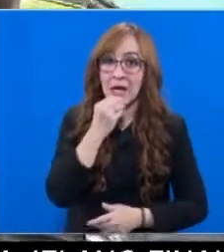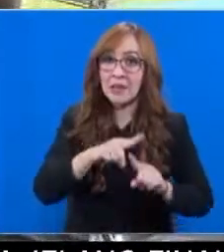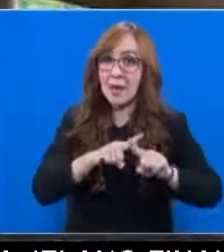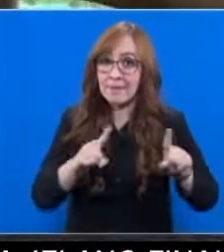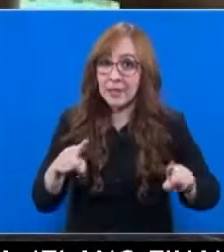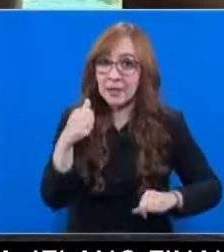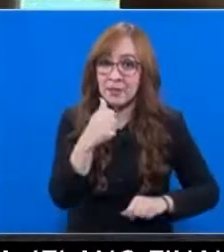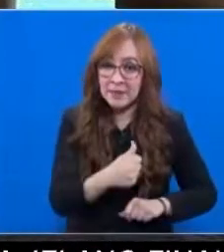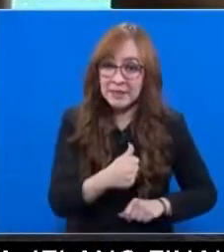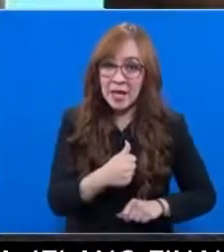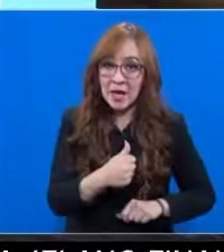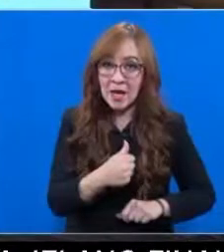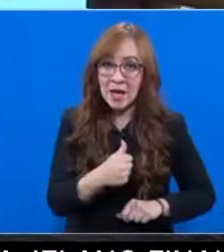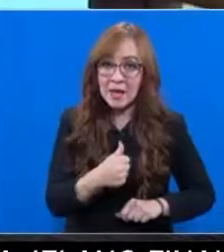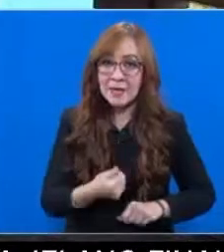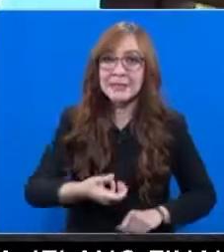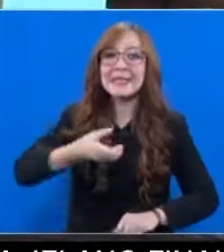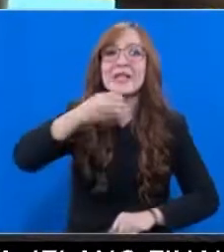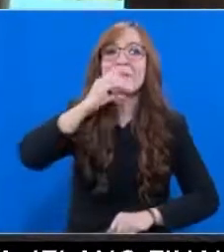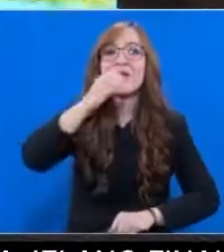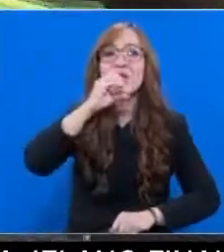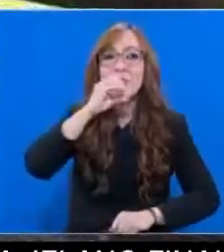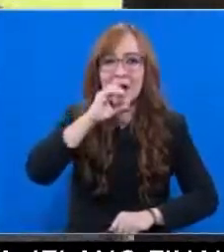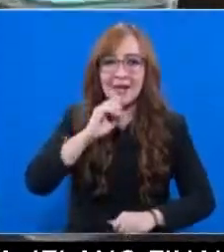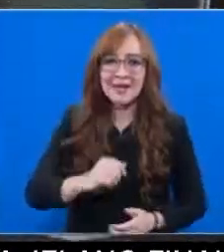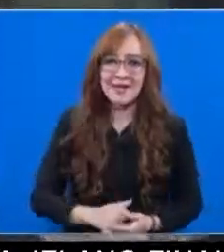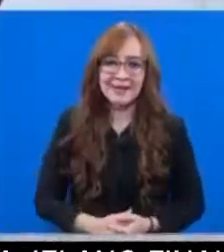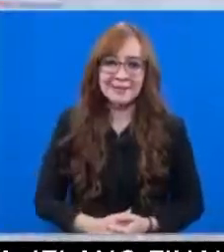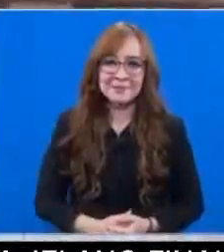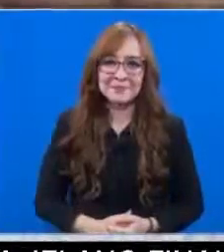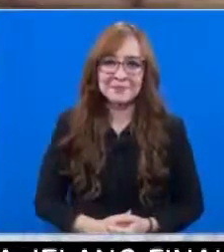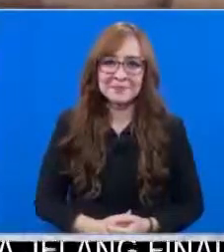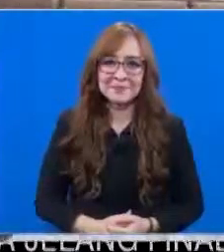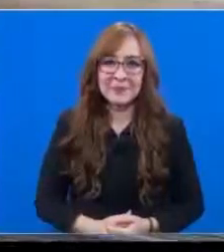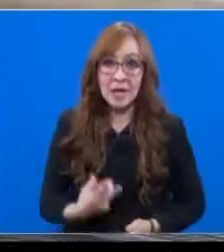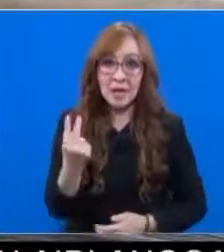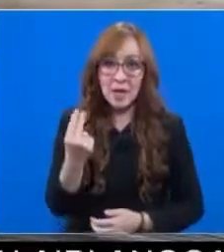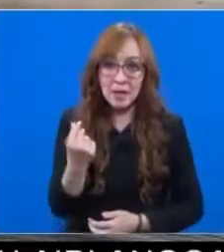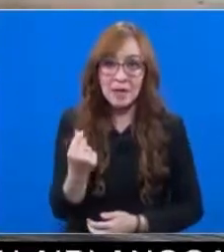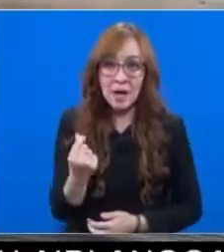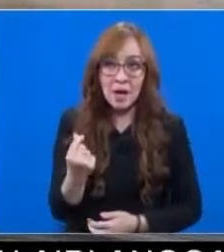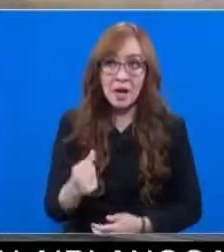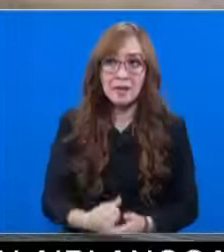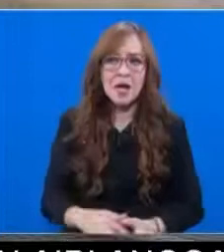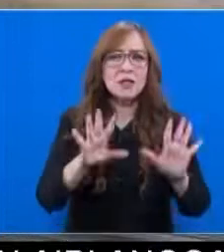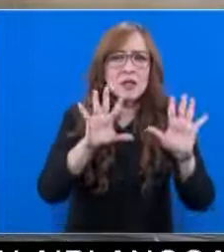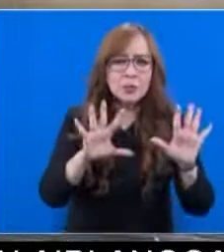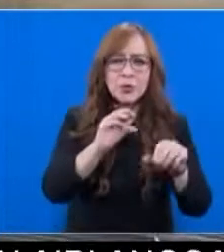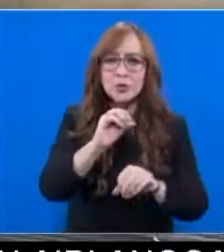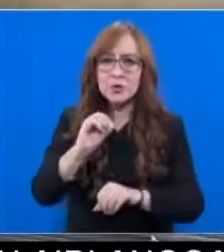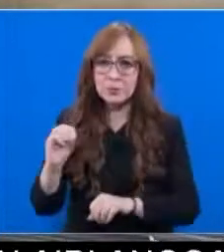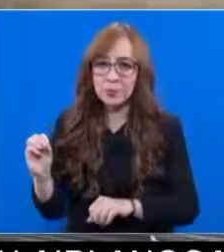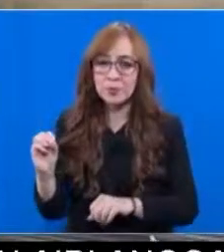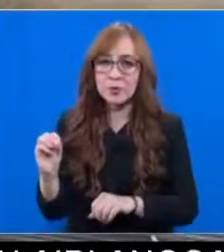ternyata juga diracik menjadi campuran wedang jahe ini. Dan itu harganya cuma 10 ribuan sih.